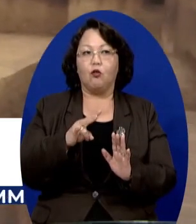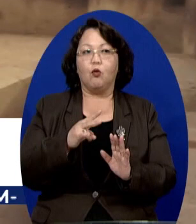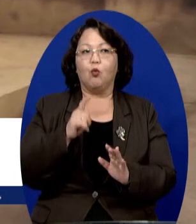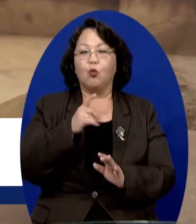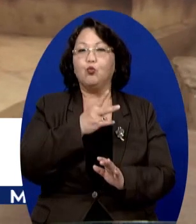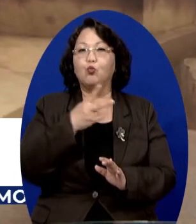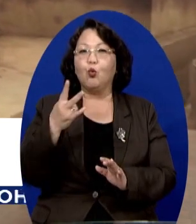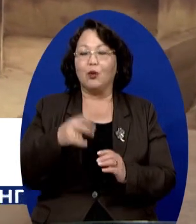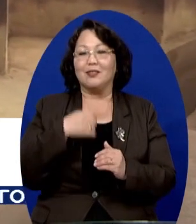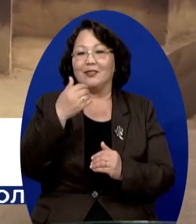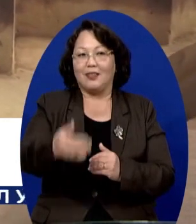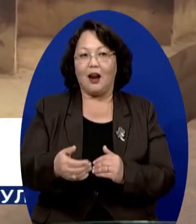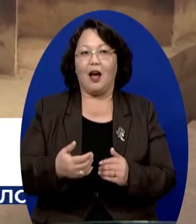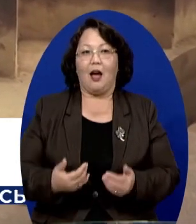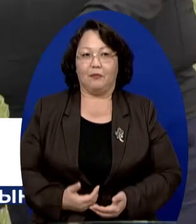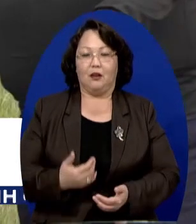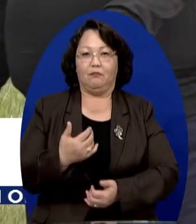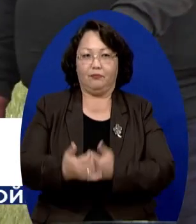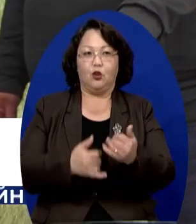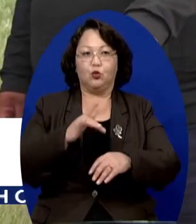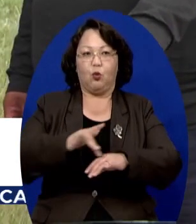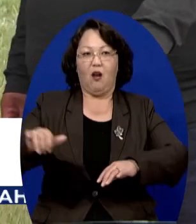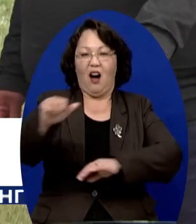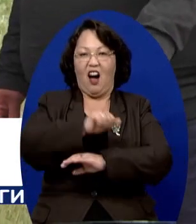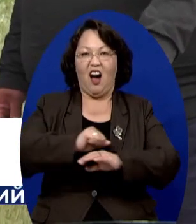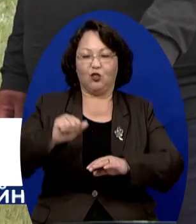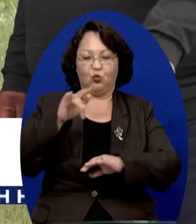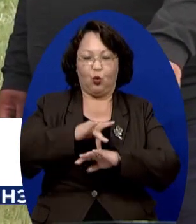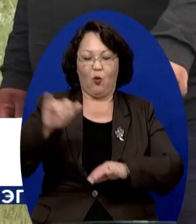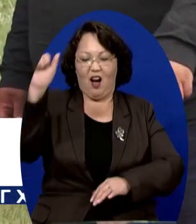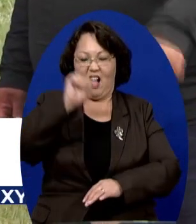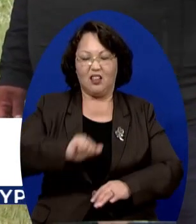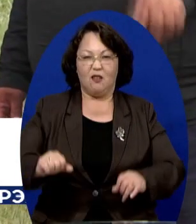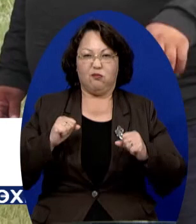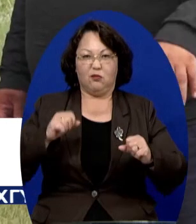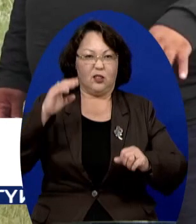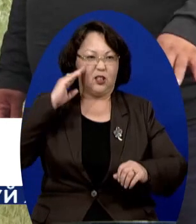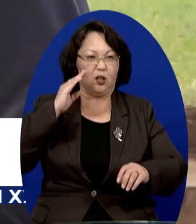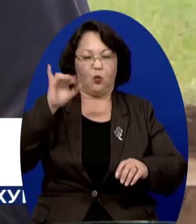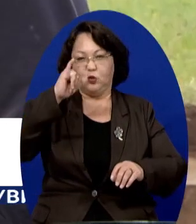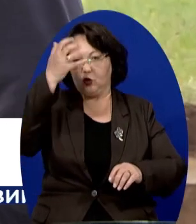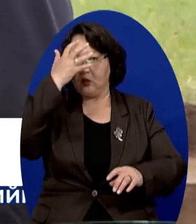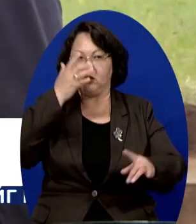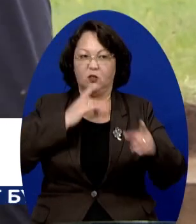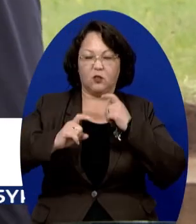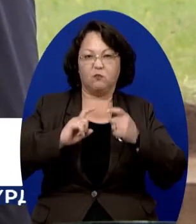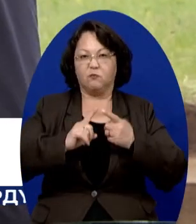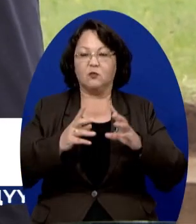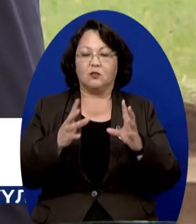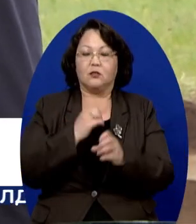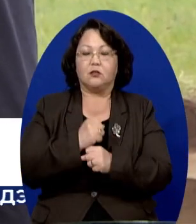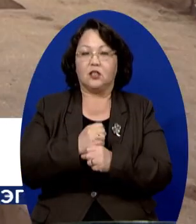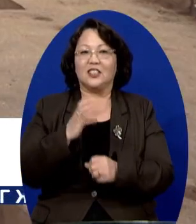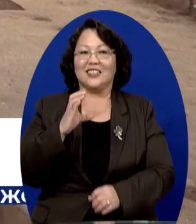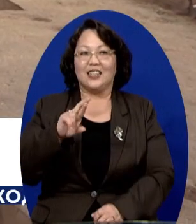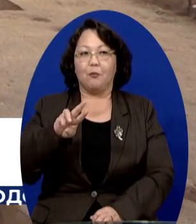оршин тогтнож Төв Азийн бүс нутгийн нэгэн үе эзэгнэж цэрэг улсын харилцаанд томоохон үүрэг гүйцэтгэж байжээ. Сиамбичүүдтэй холбоотой түүхийн